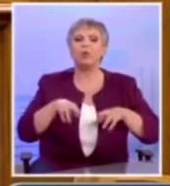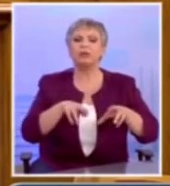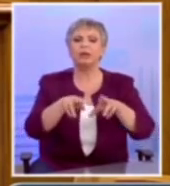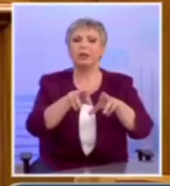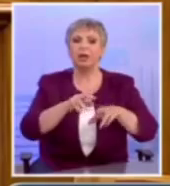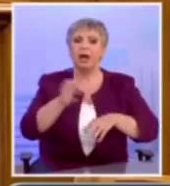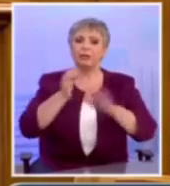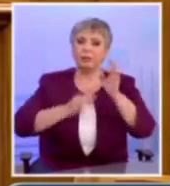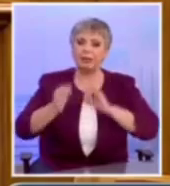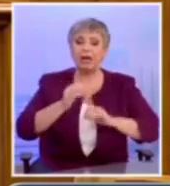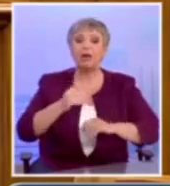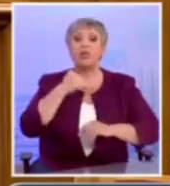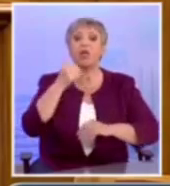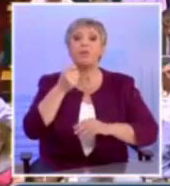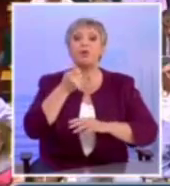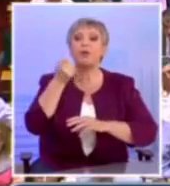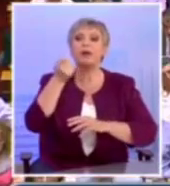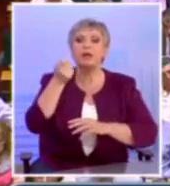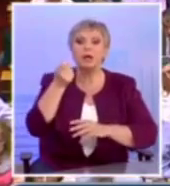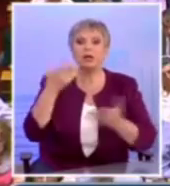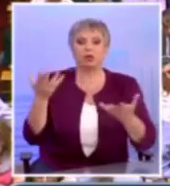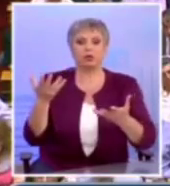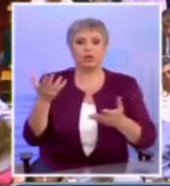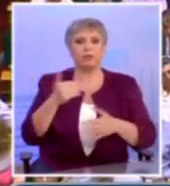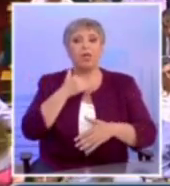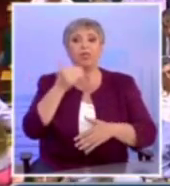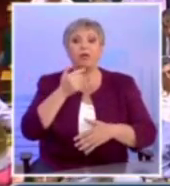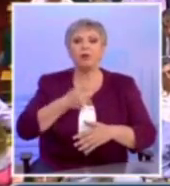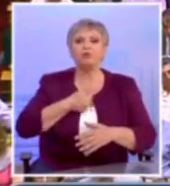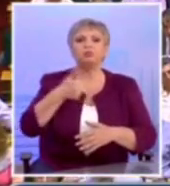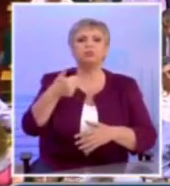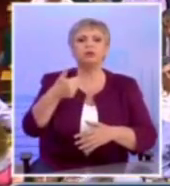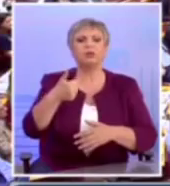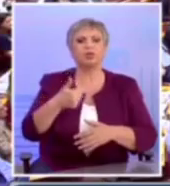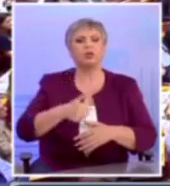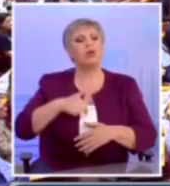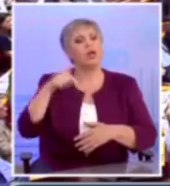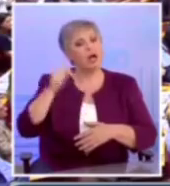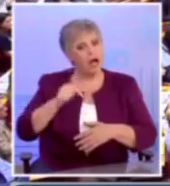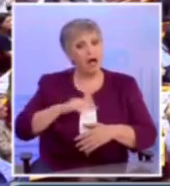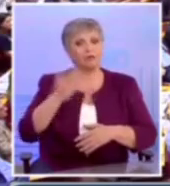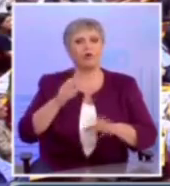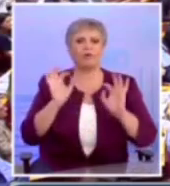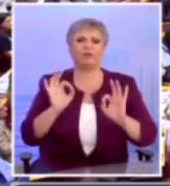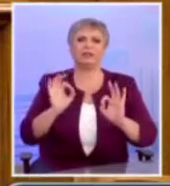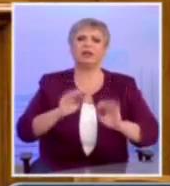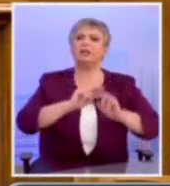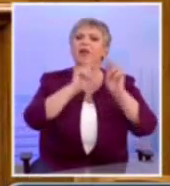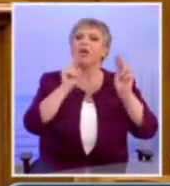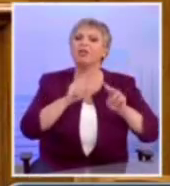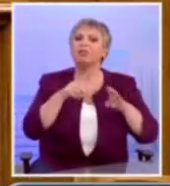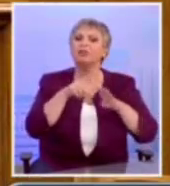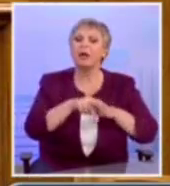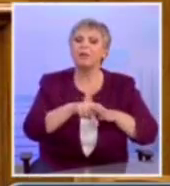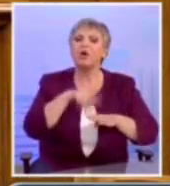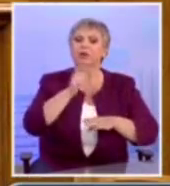όχι. Γιατί μέχρι τώρα το Δουνουτού έλεγε ότι δεν είναι βιώσιμο και δεχόταν να κλείσει το μάτι σε πάρα πολύ